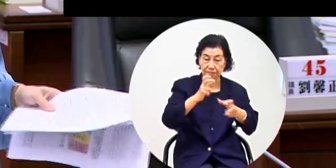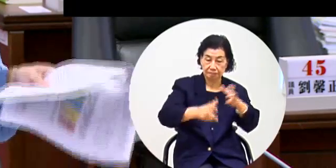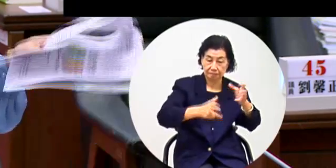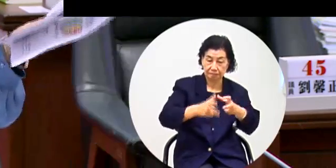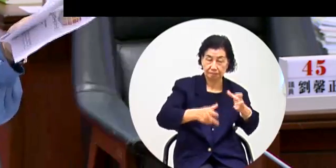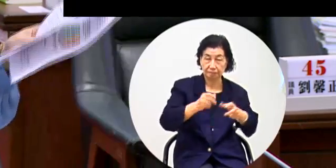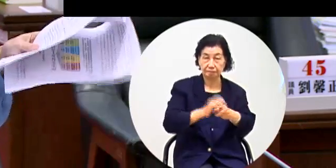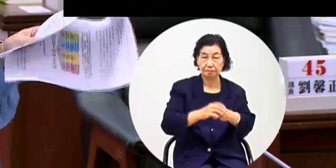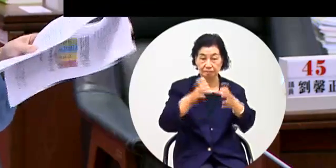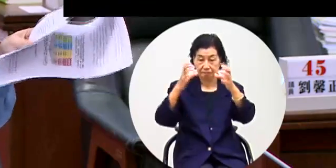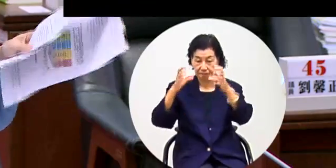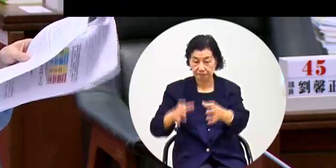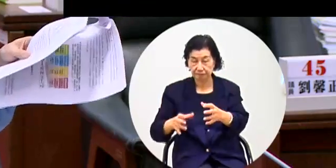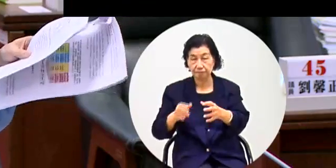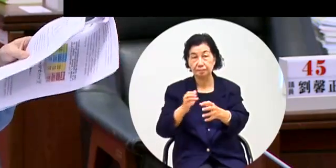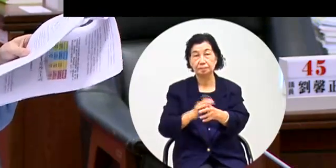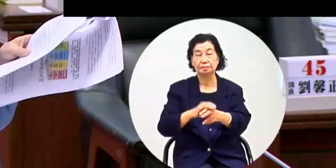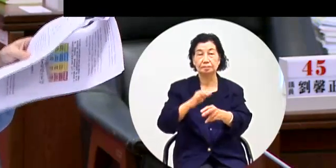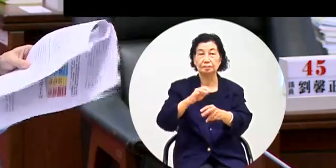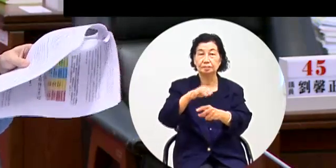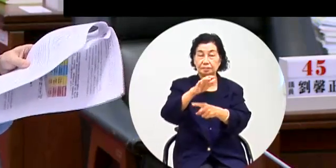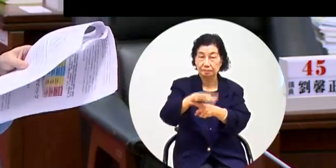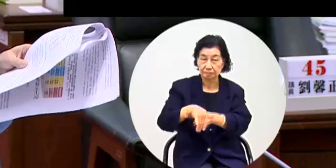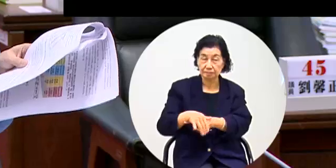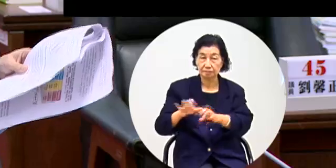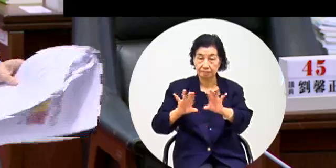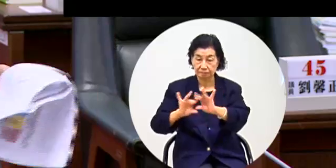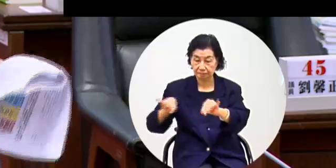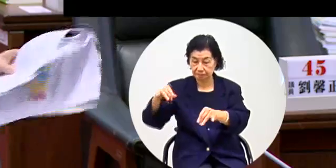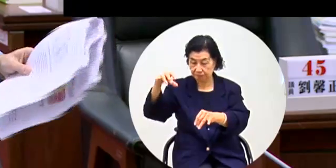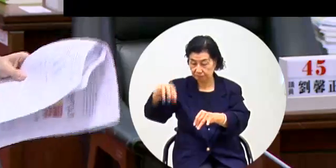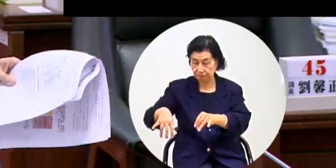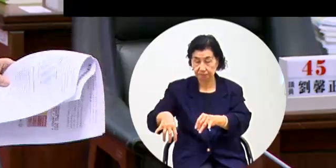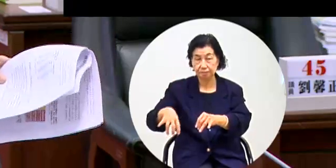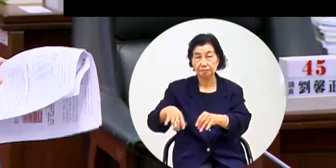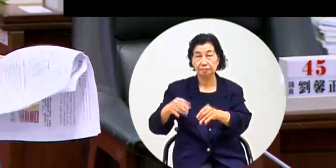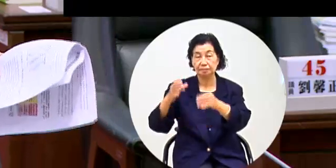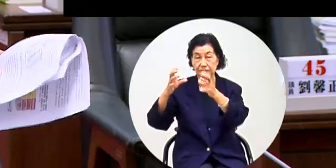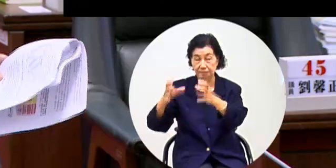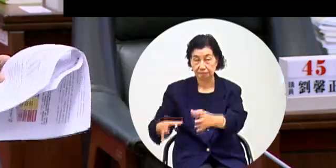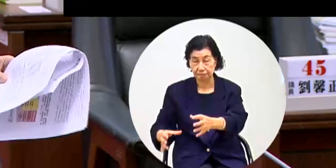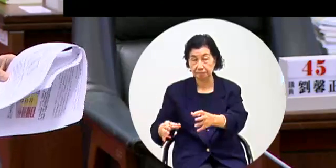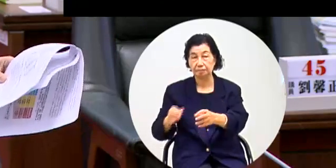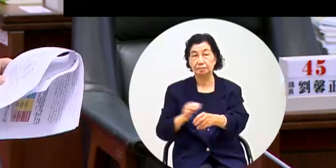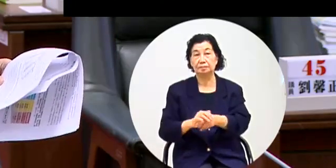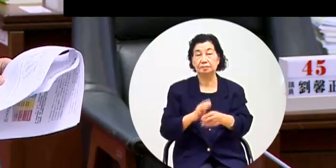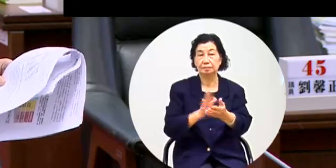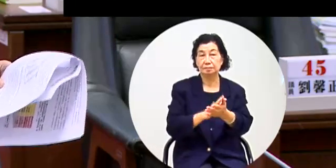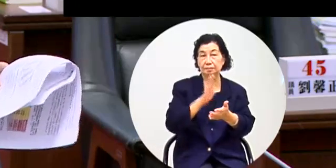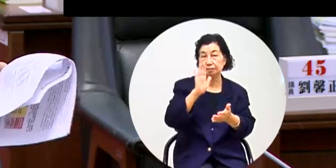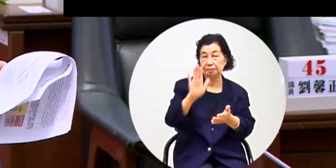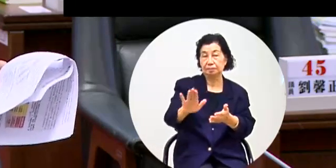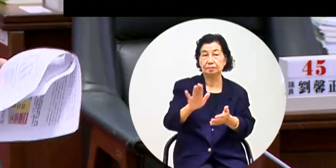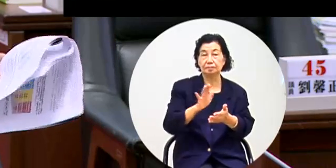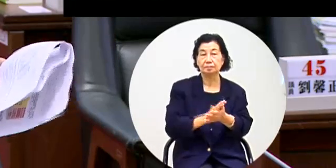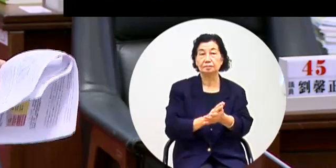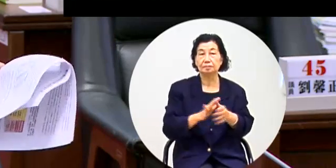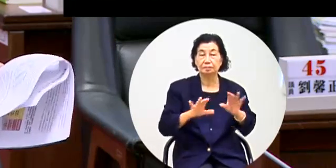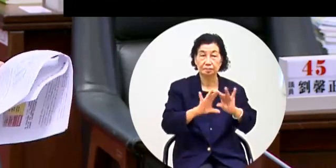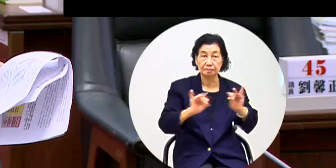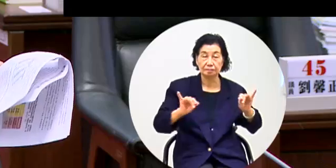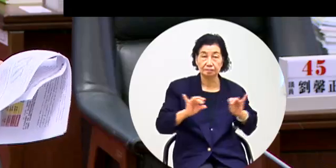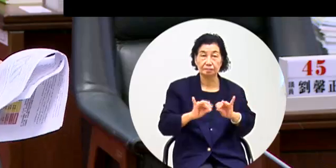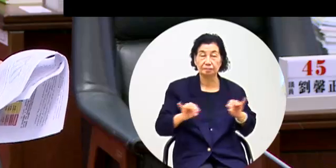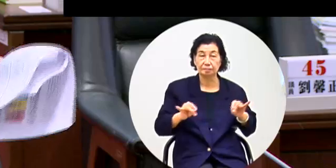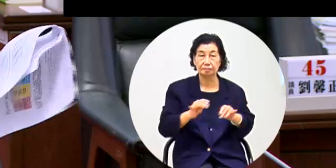吗？还是说你这些土地将来是要把它规划一个区块，让螺丝产业能够在那边生